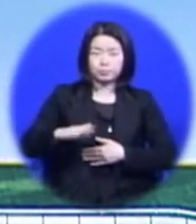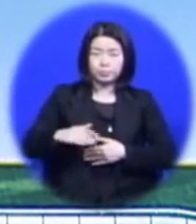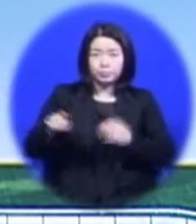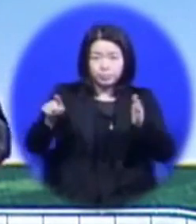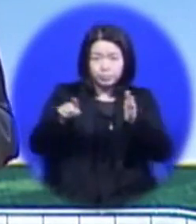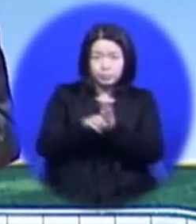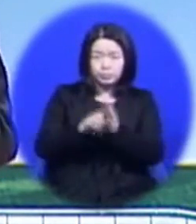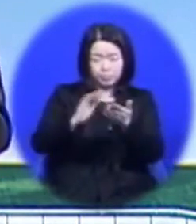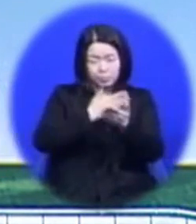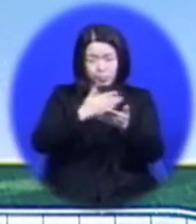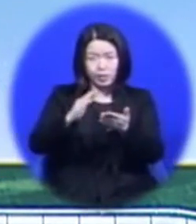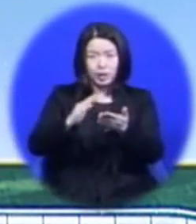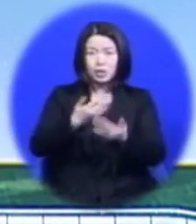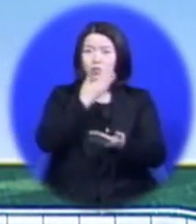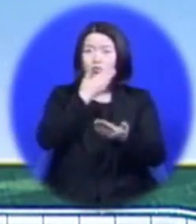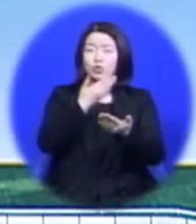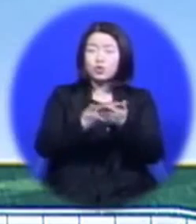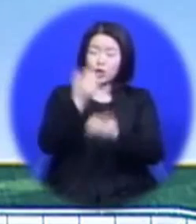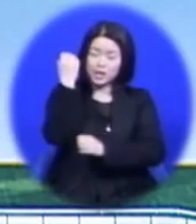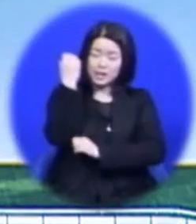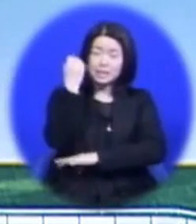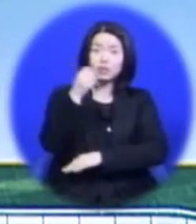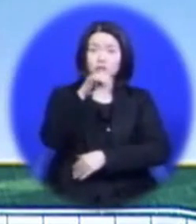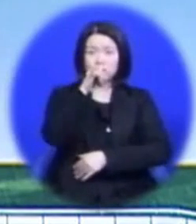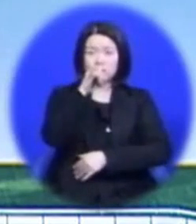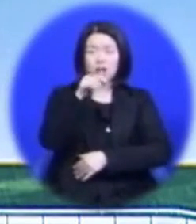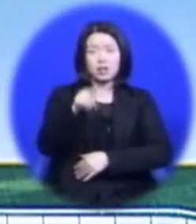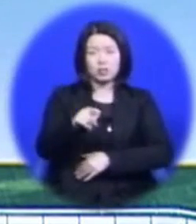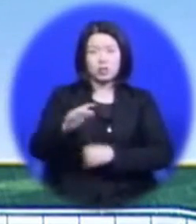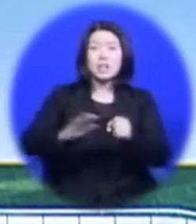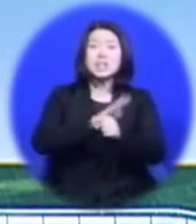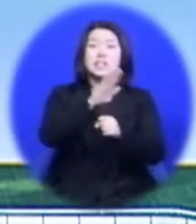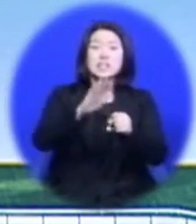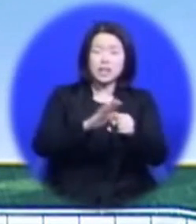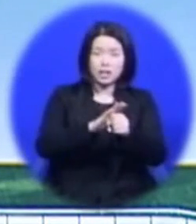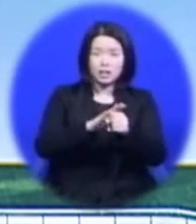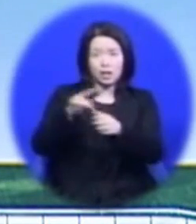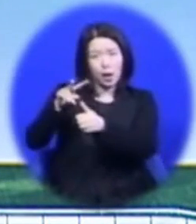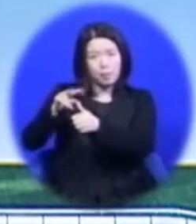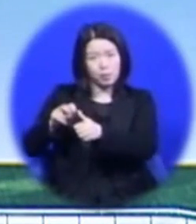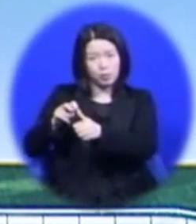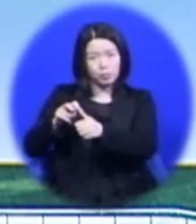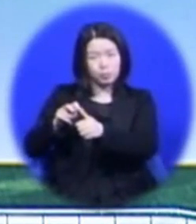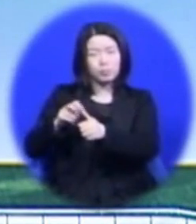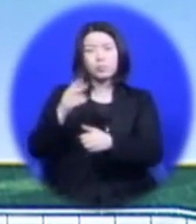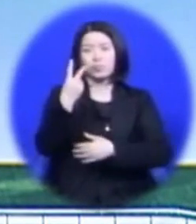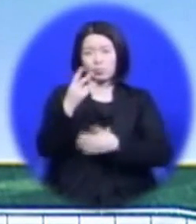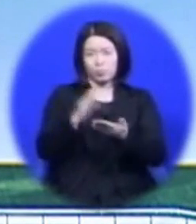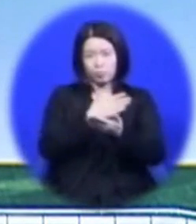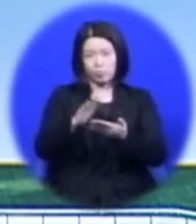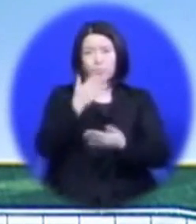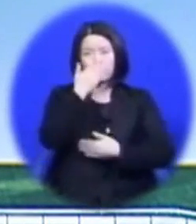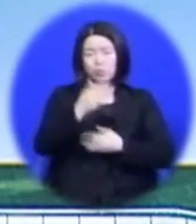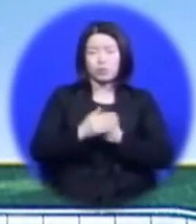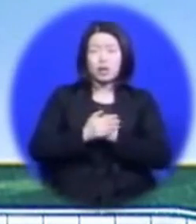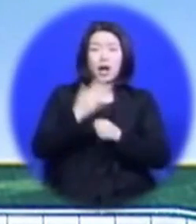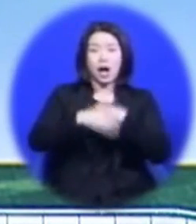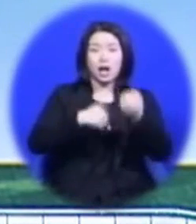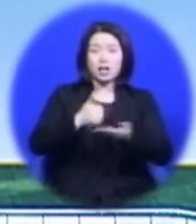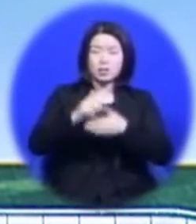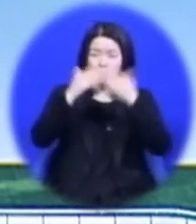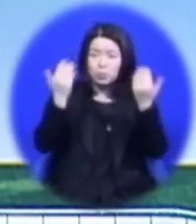신앙을 분별하는 중요한 기준이 있습니다. 그것은 사랑이냐 미움이냐 하는 것입니다. 하나님은 모든